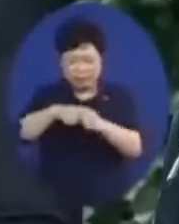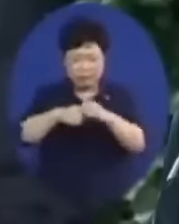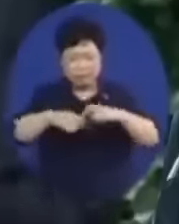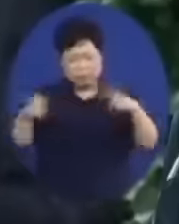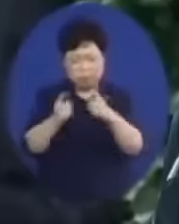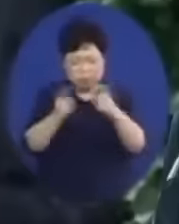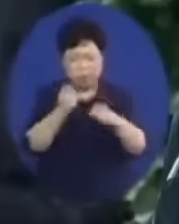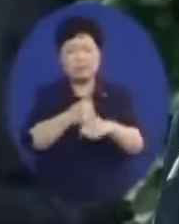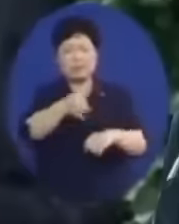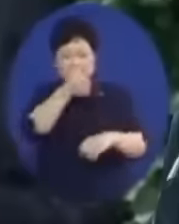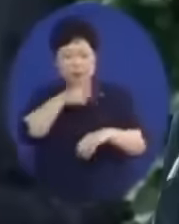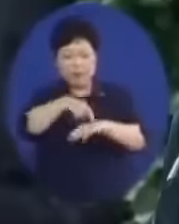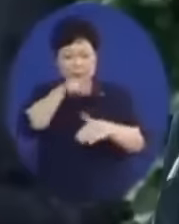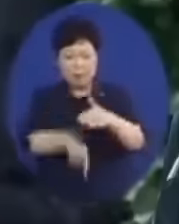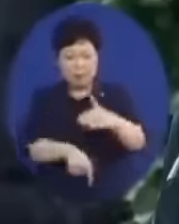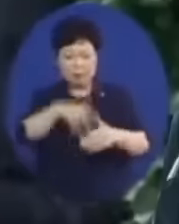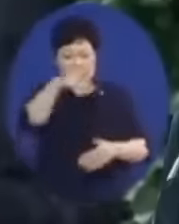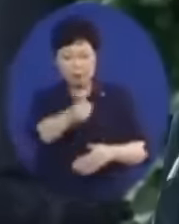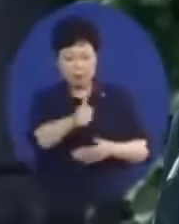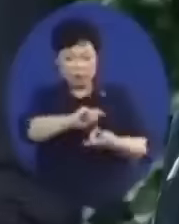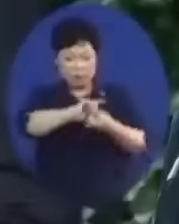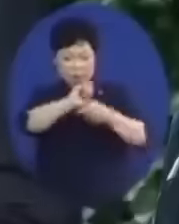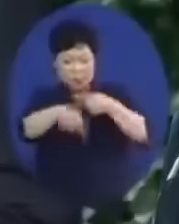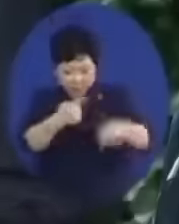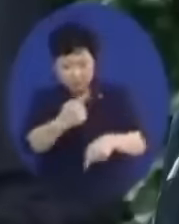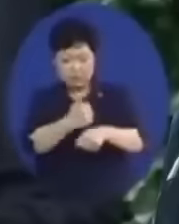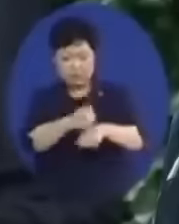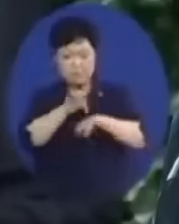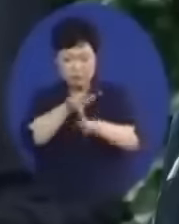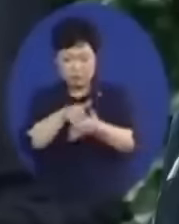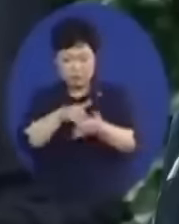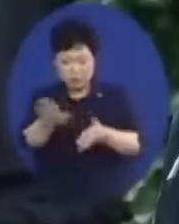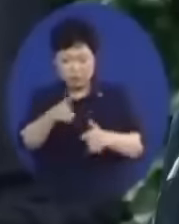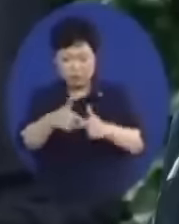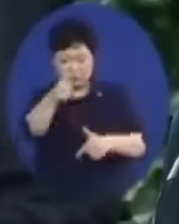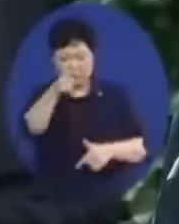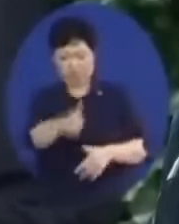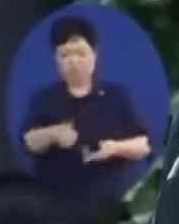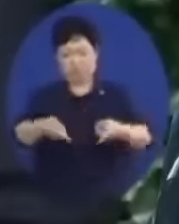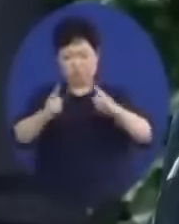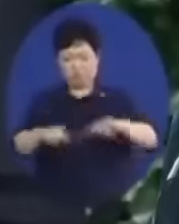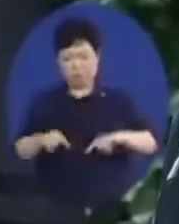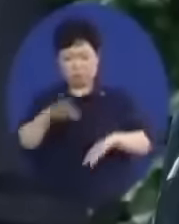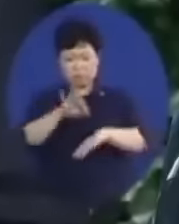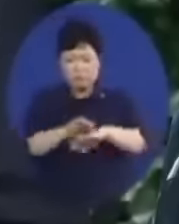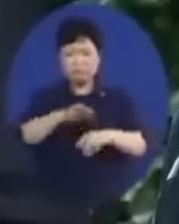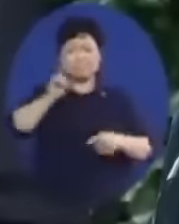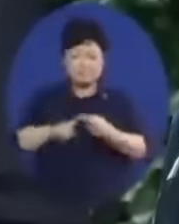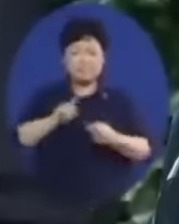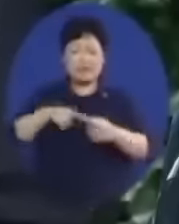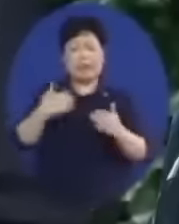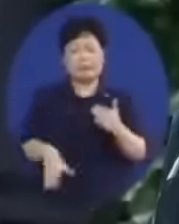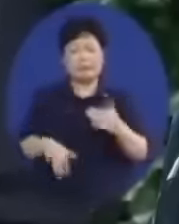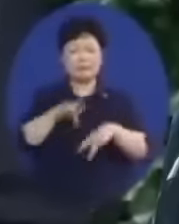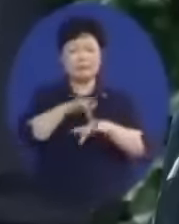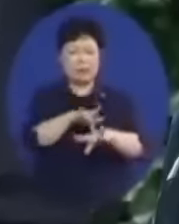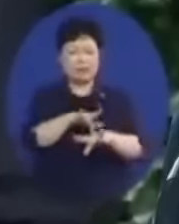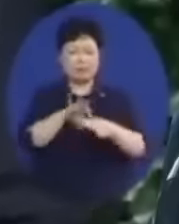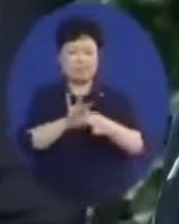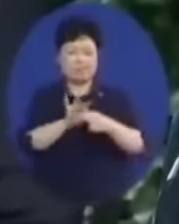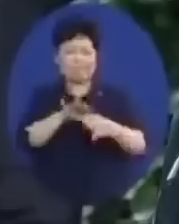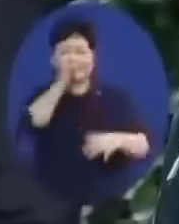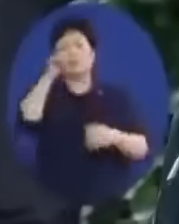없습니다. 마음의 주인이 바뀌어서 마귀가 쫓겨나고 예수님이 주인으로 들어오시는데 육체는 아직 마귀에게 속에